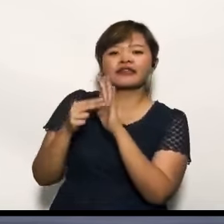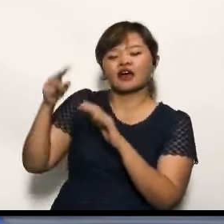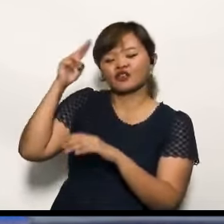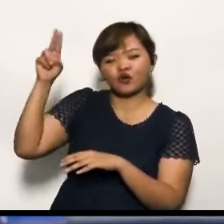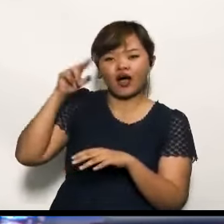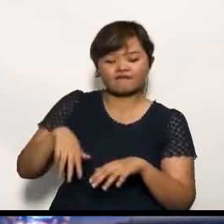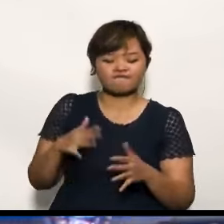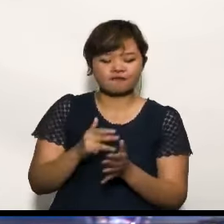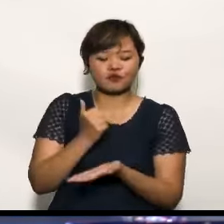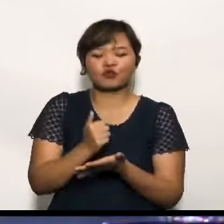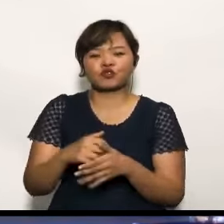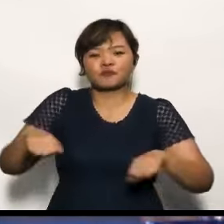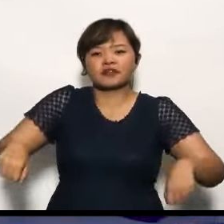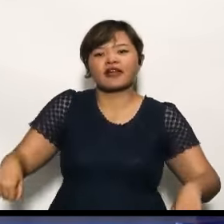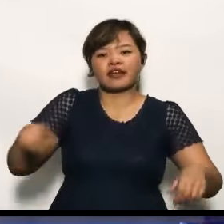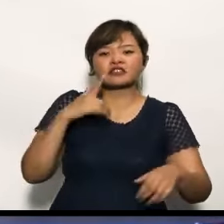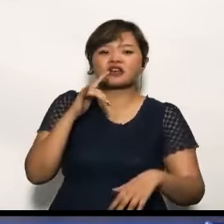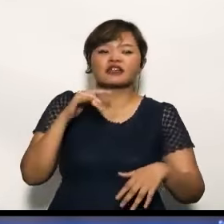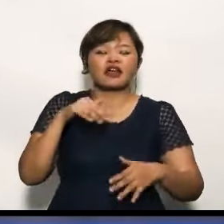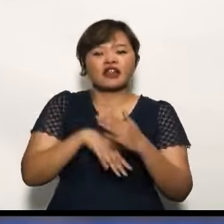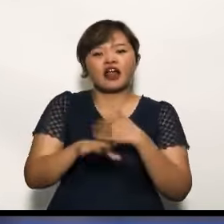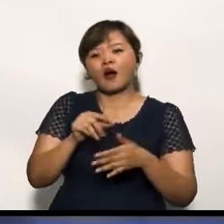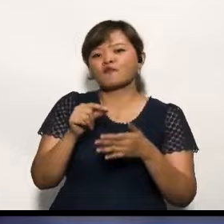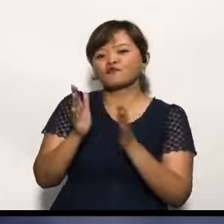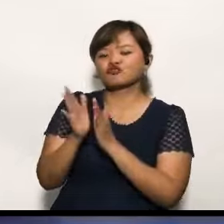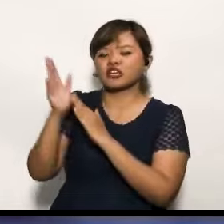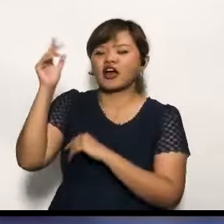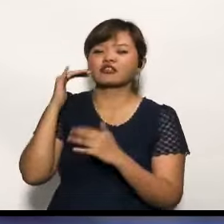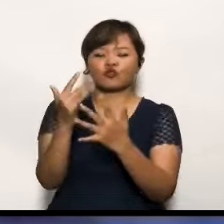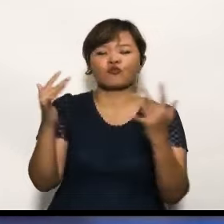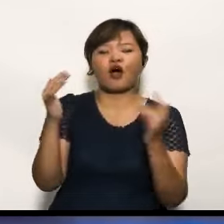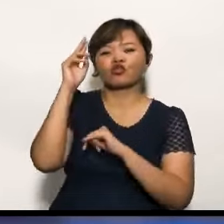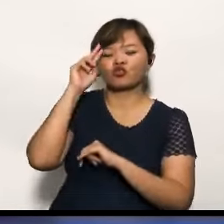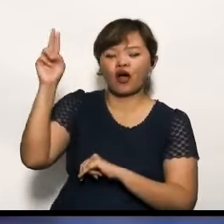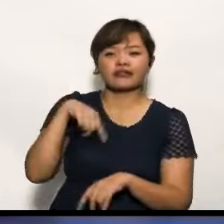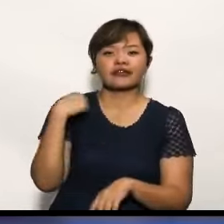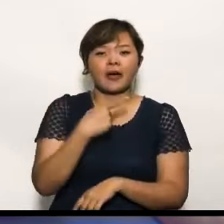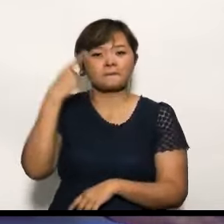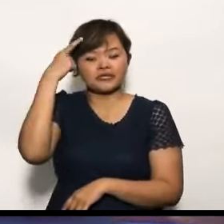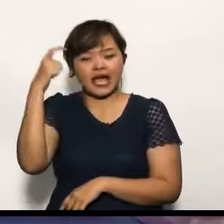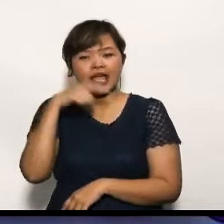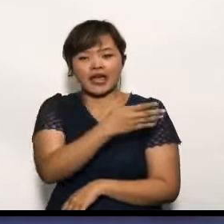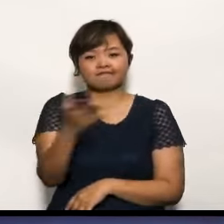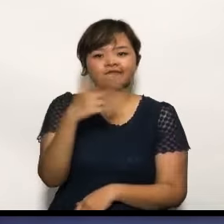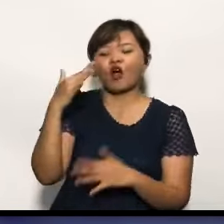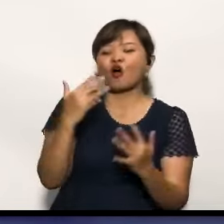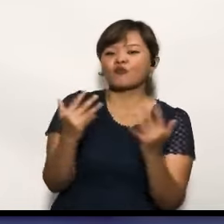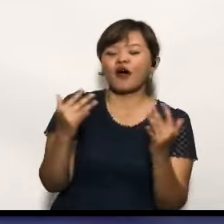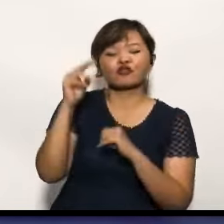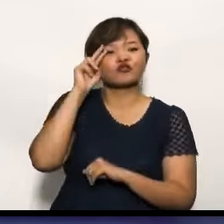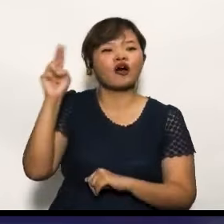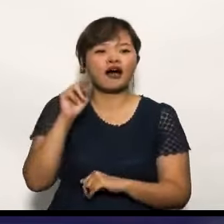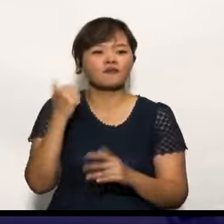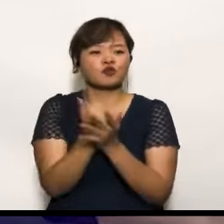Jadi Tuhan bertahta di atas ujian umat-umatnya. Dan kita percaya kita adalah orang umat-umatnya